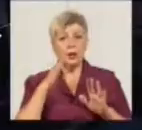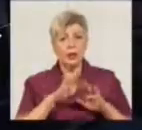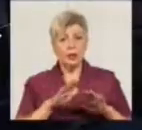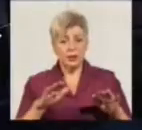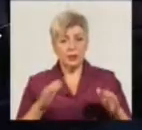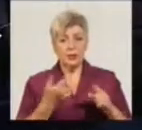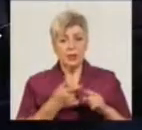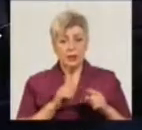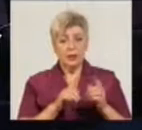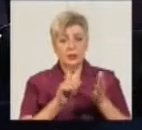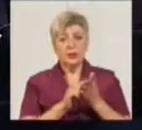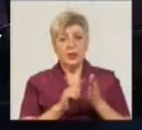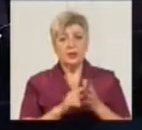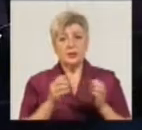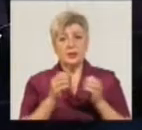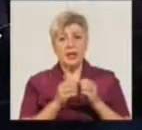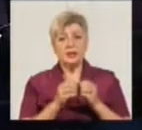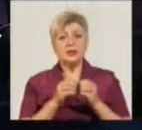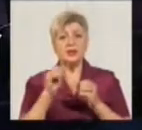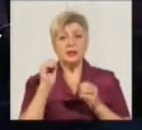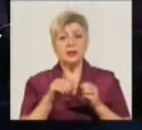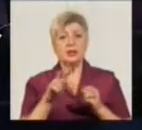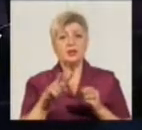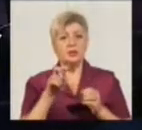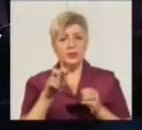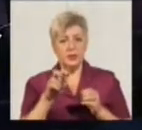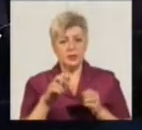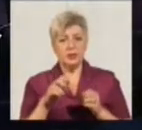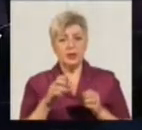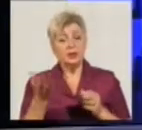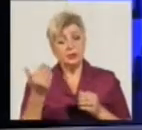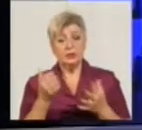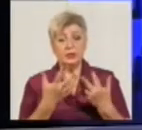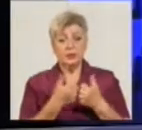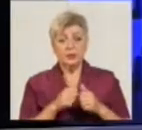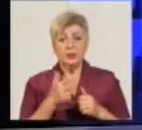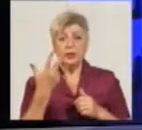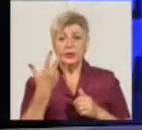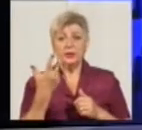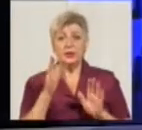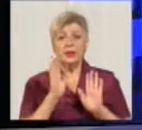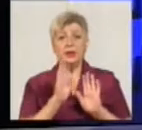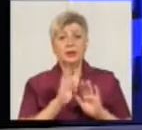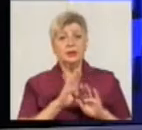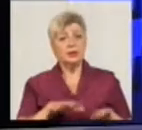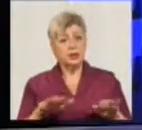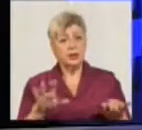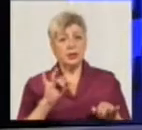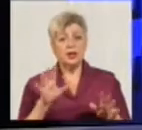але по осені це було саме так. 10200, давайте порахуємо, три дитини і вдова.